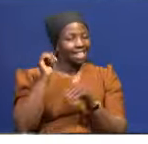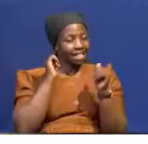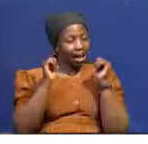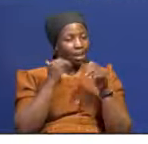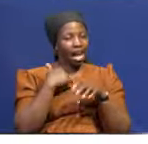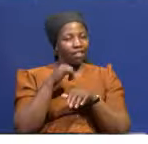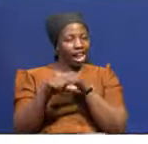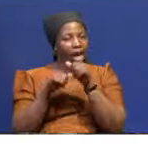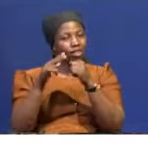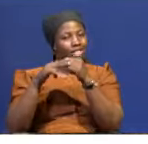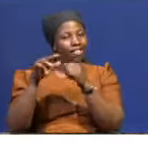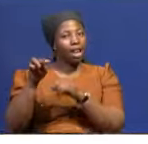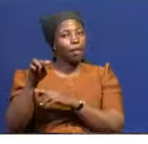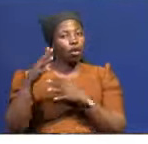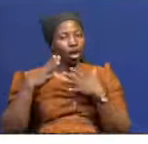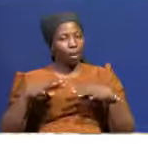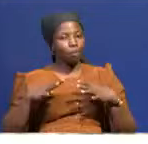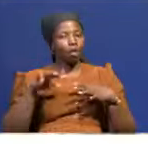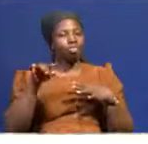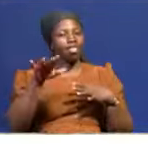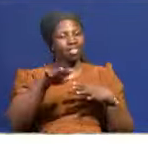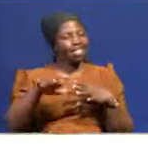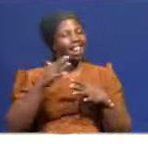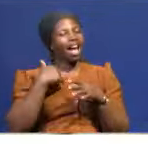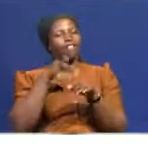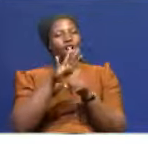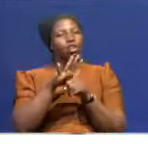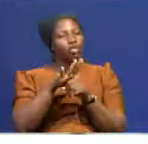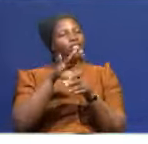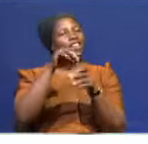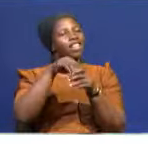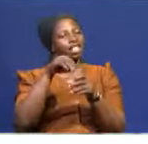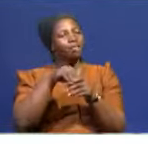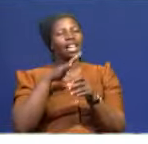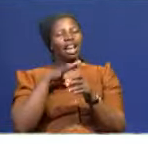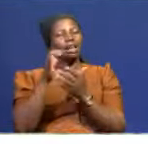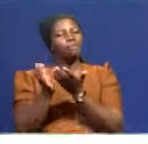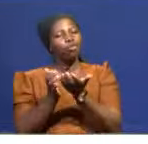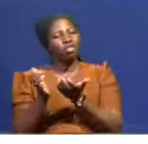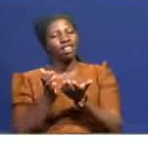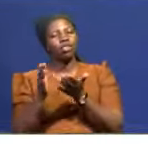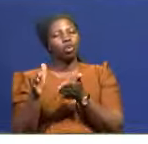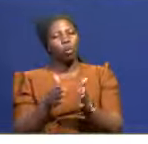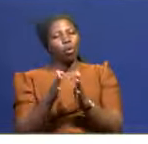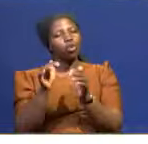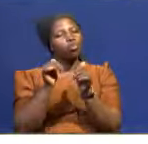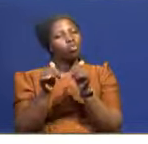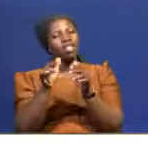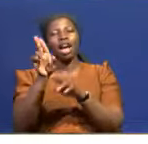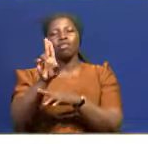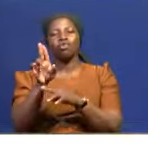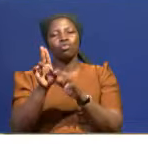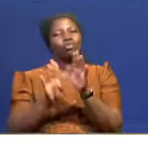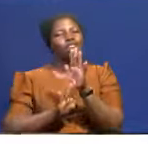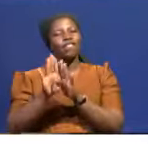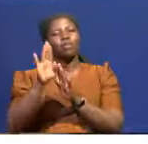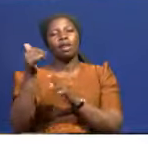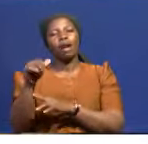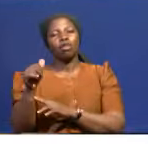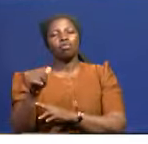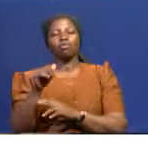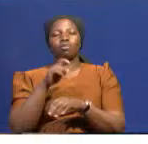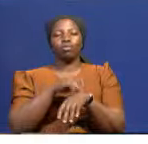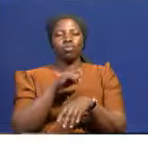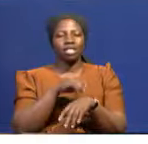7. Eneo hilo lina fursa nyingi za uwekezaji na biashara ambazo hazijastawisha. Akiongea wakati wa mashauriano na